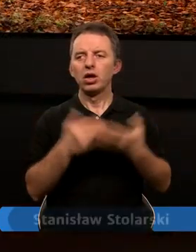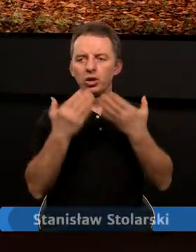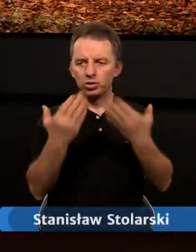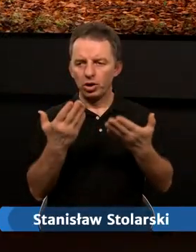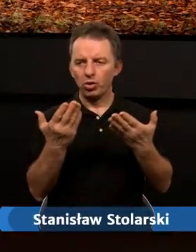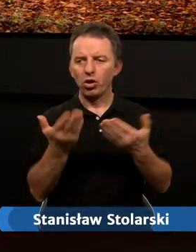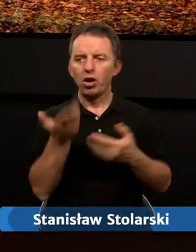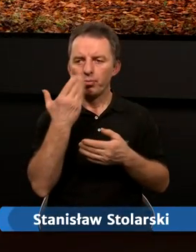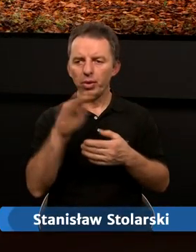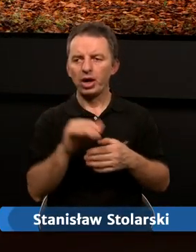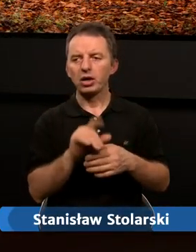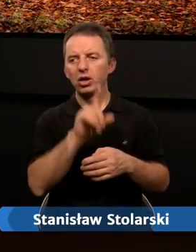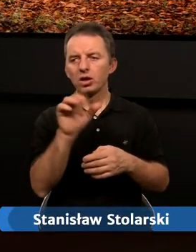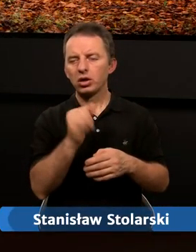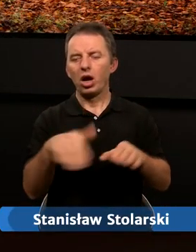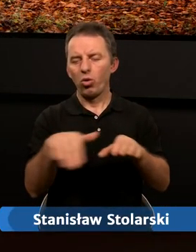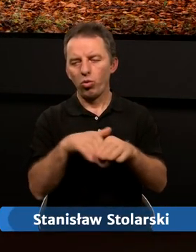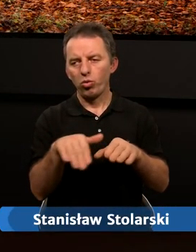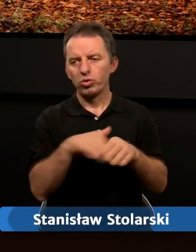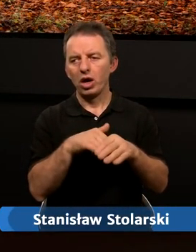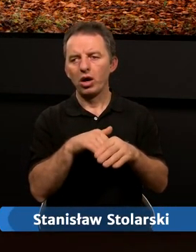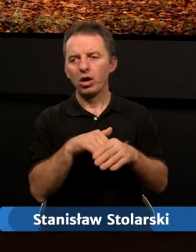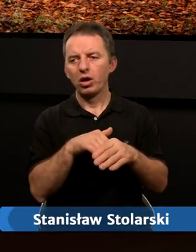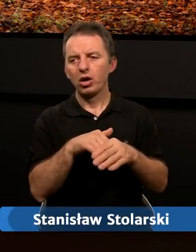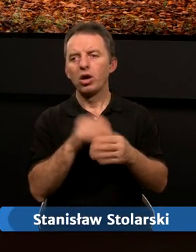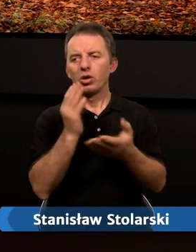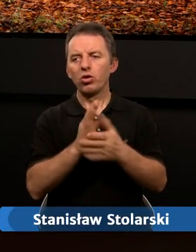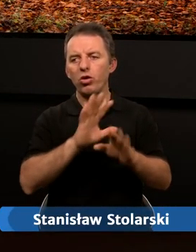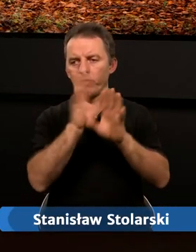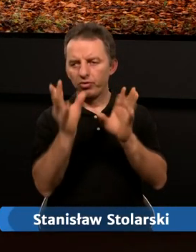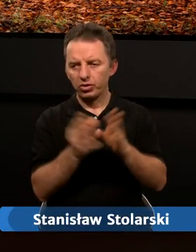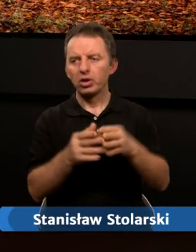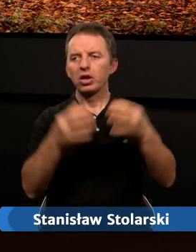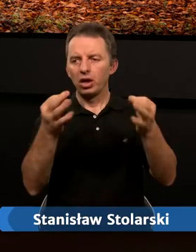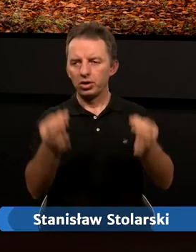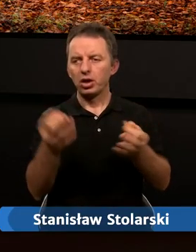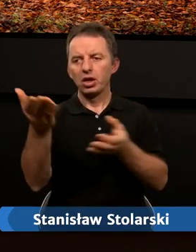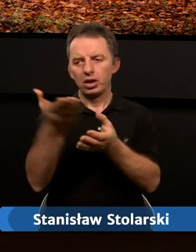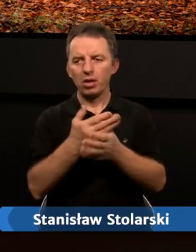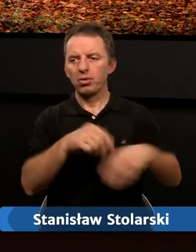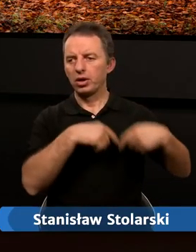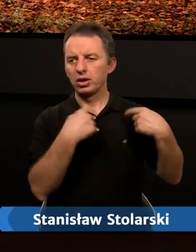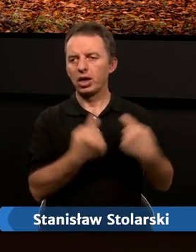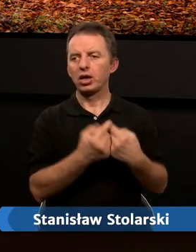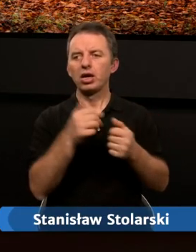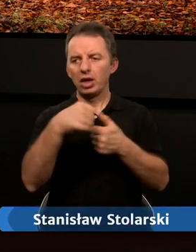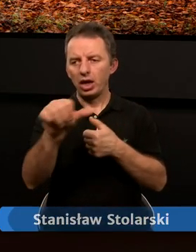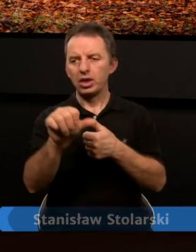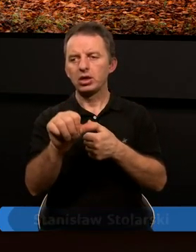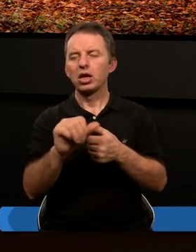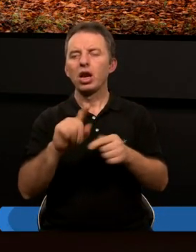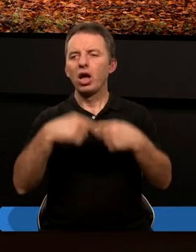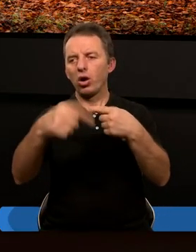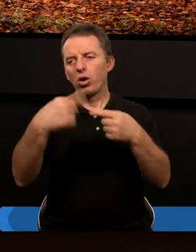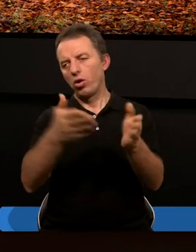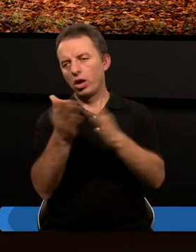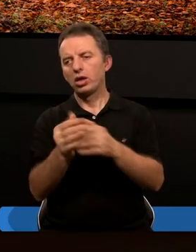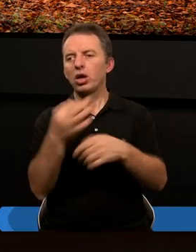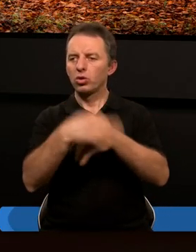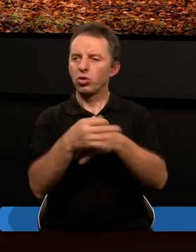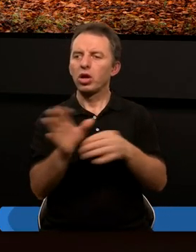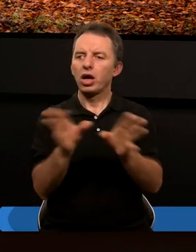Dziękuję bardzo za udział. To już wszystko na dzisiaj. Zapraszam serdecznie za tydzień na kolejne